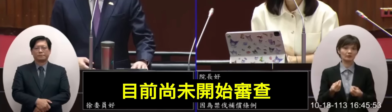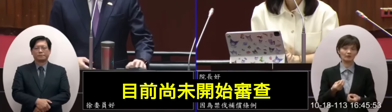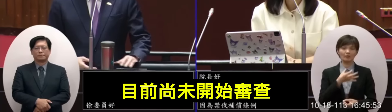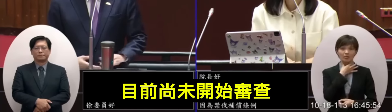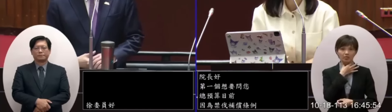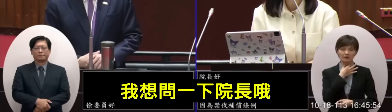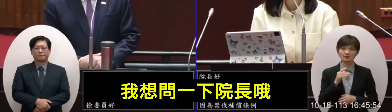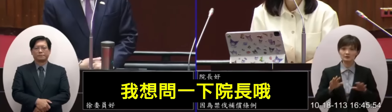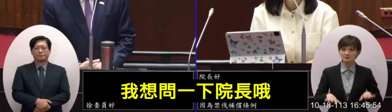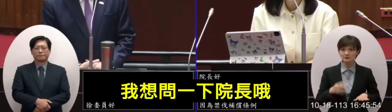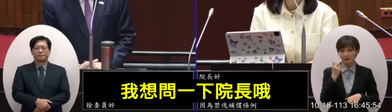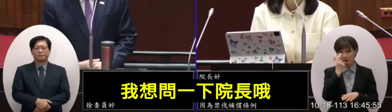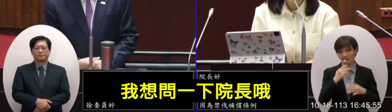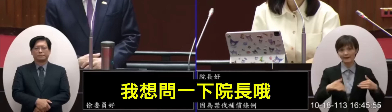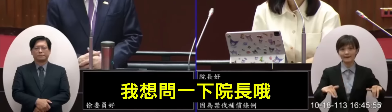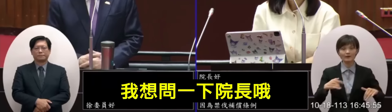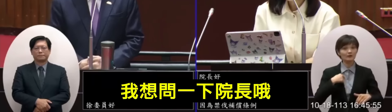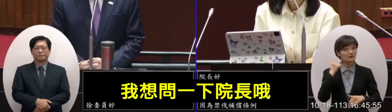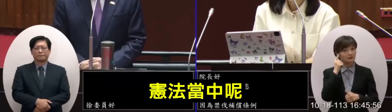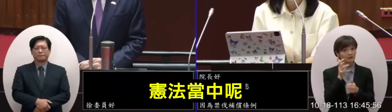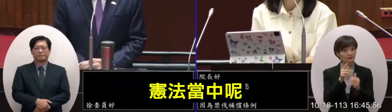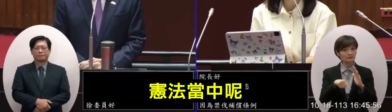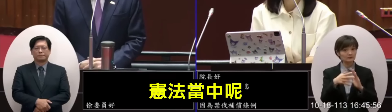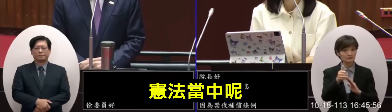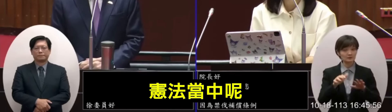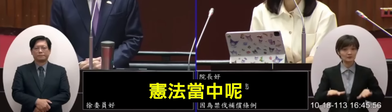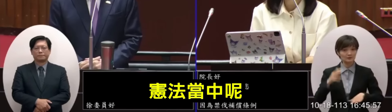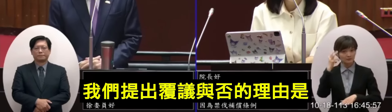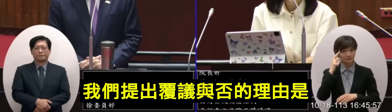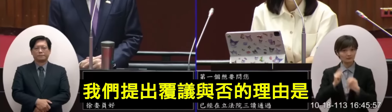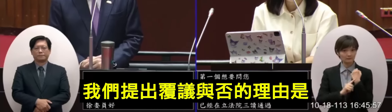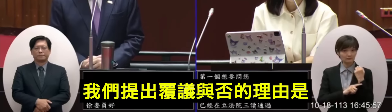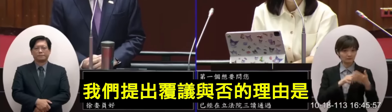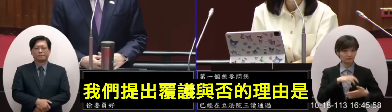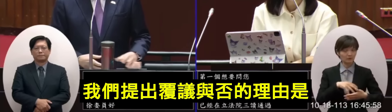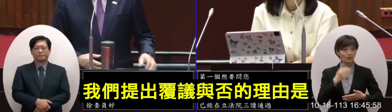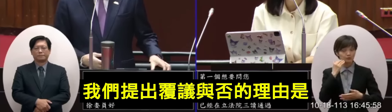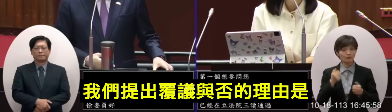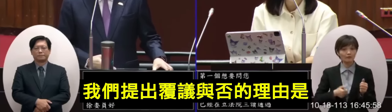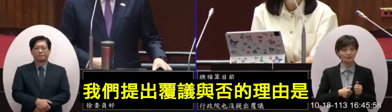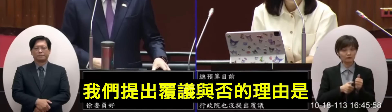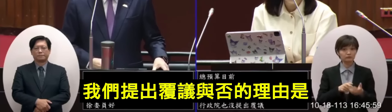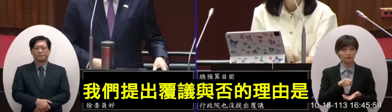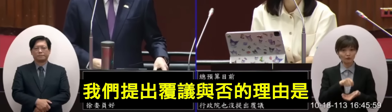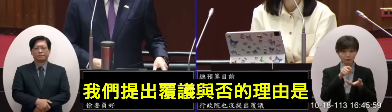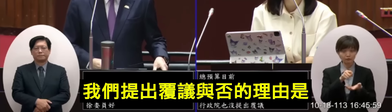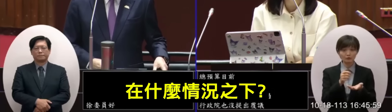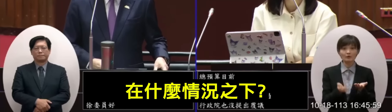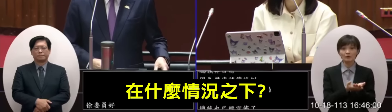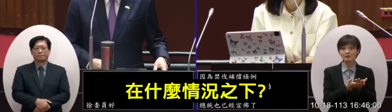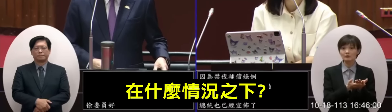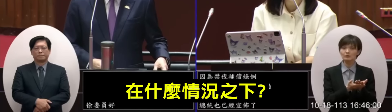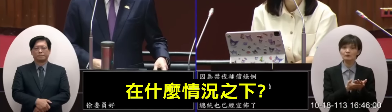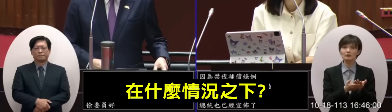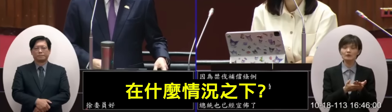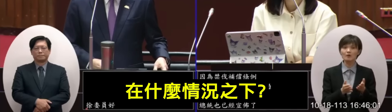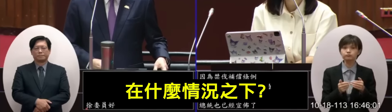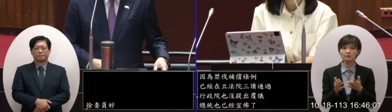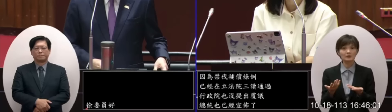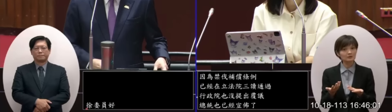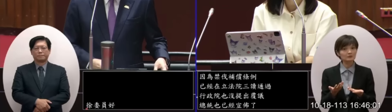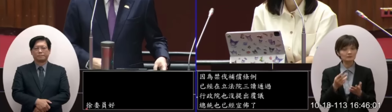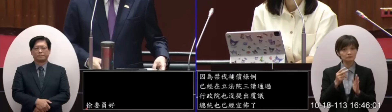审查。我想问一下院长哦，宪法当中呢，我们提出复议与否的理由是在什么情况之